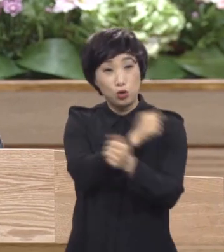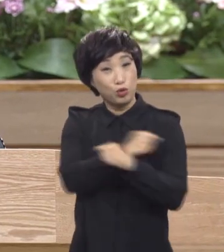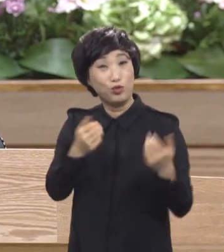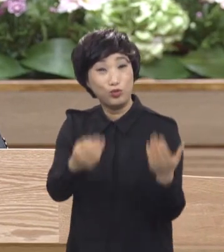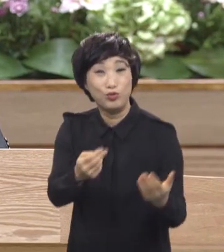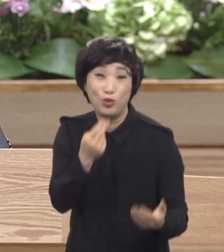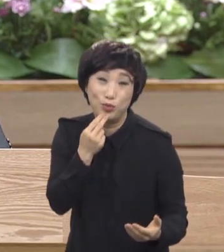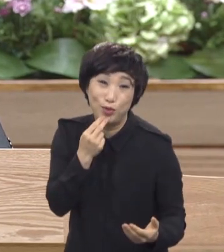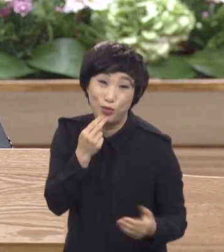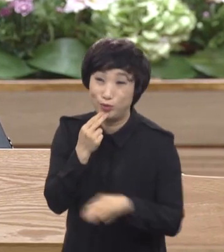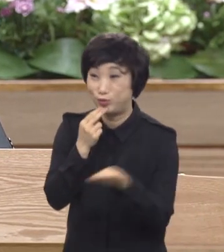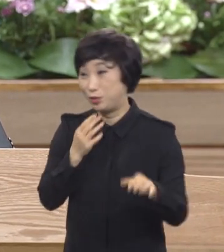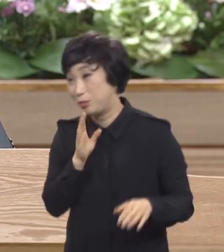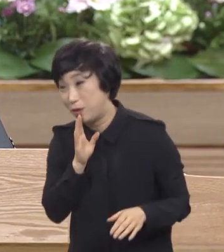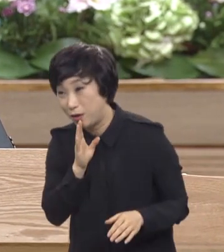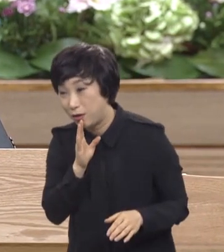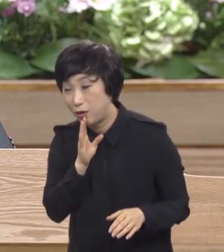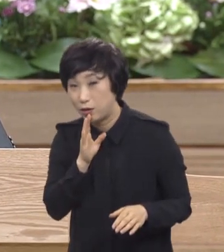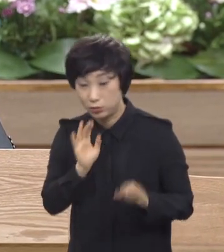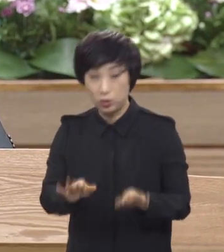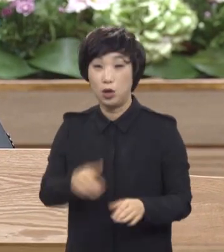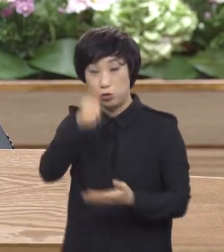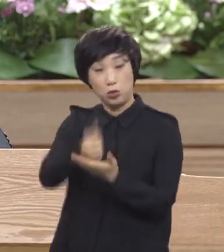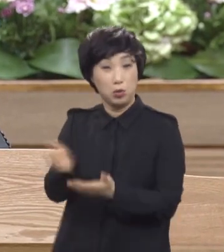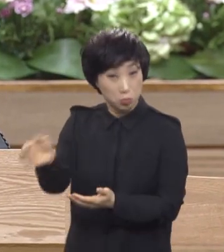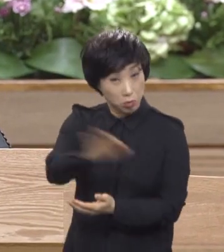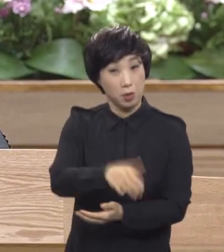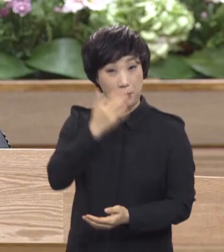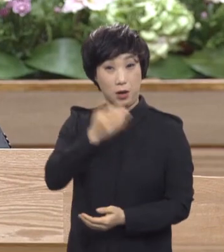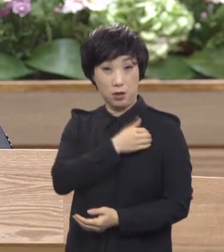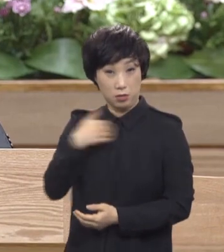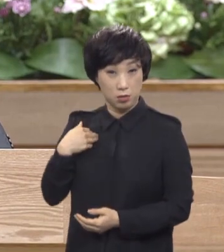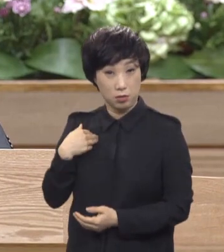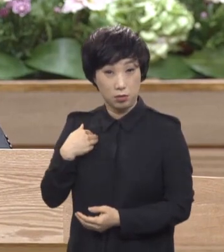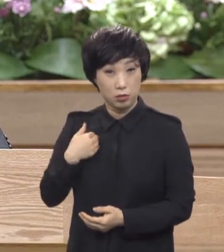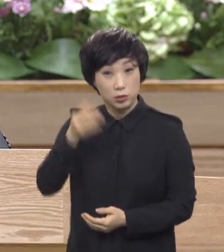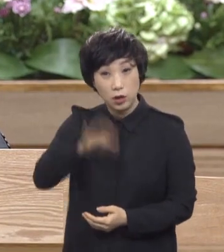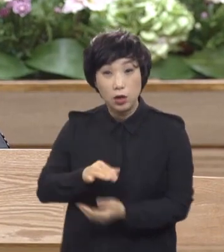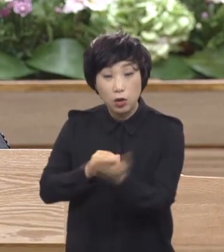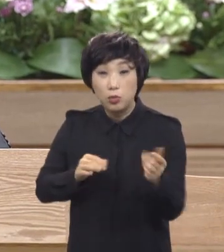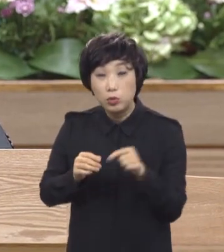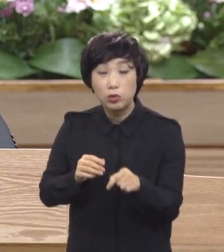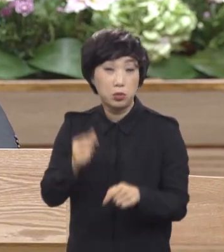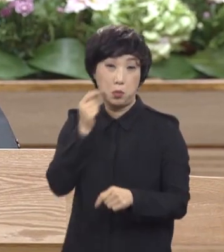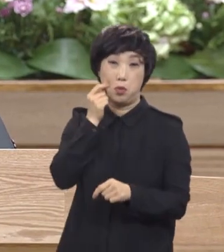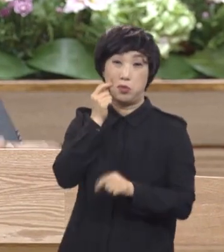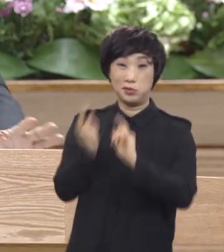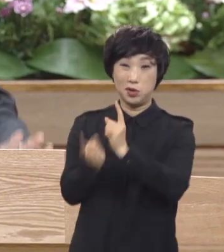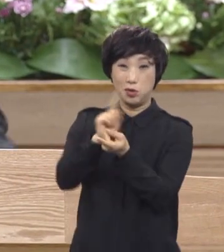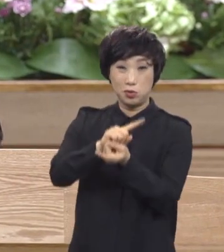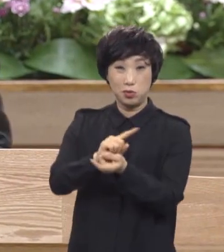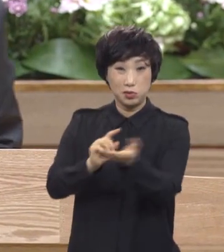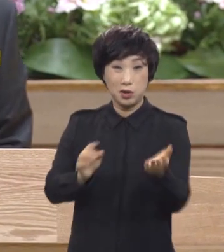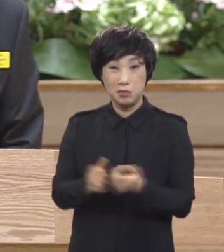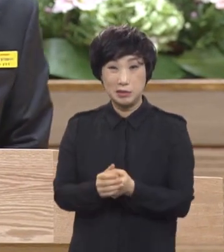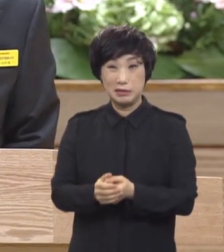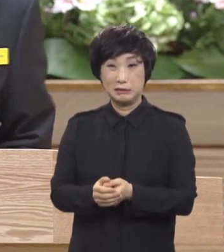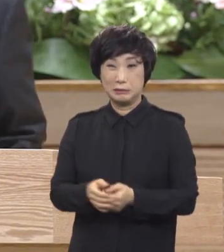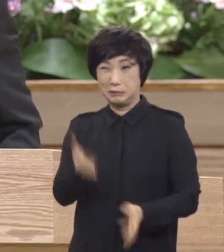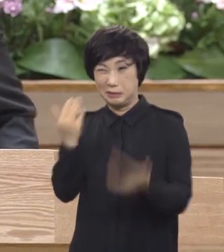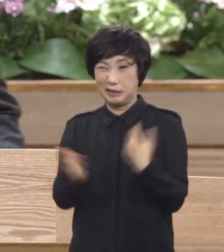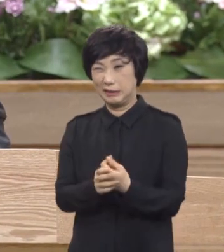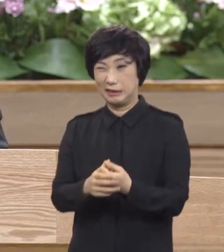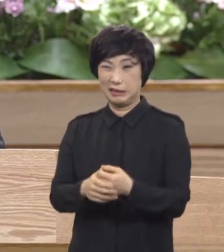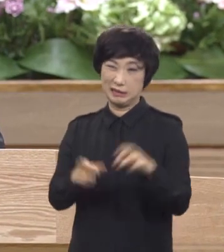없으니 덮어줄 수는 있다 이 말입니다 근데 그것도 못하고 서로 흘뜯고